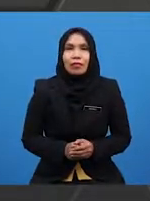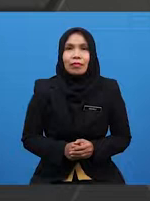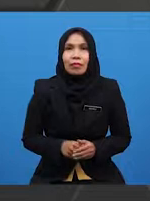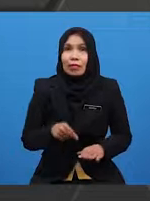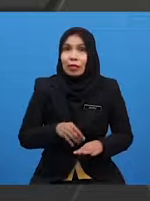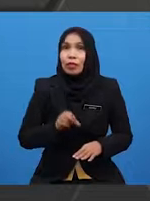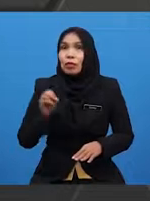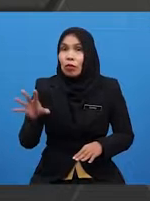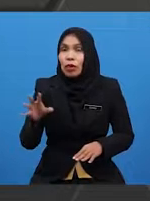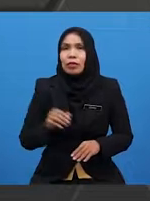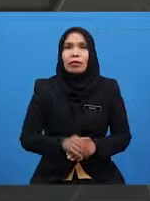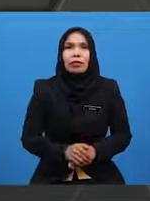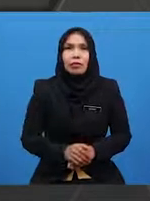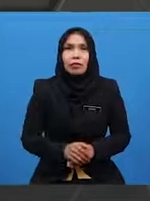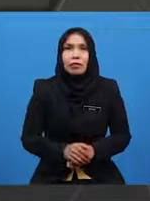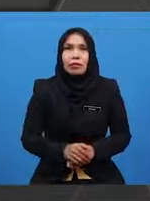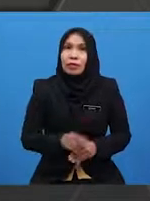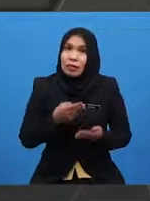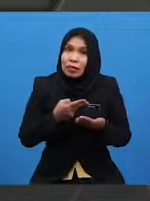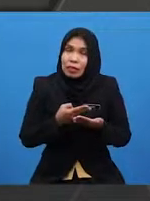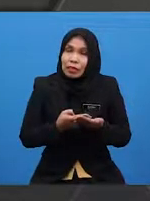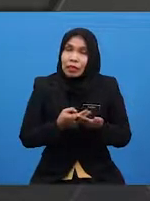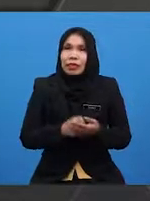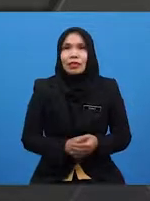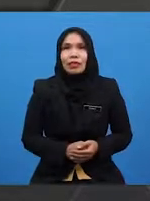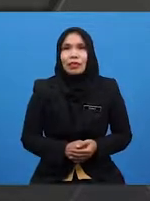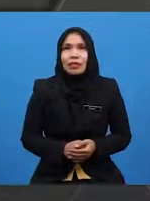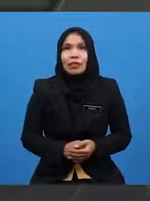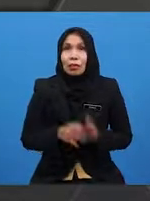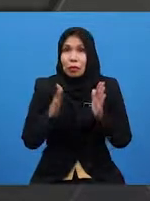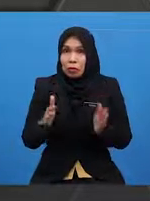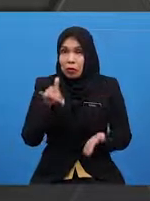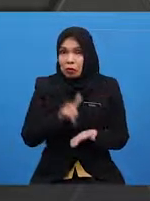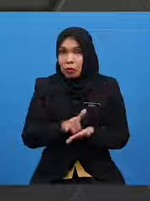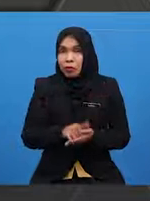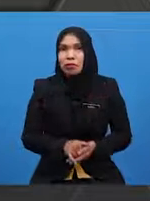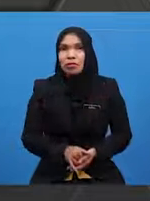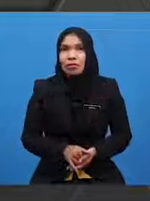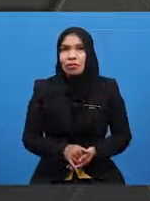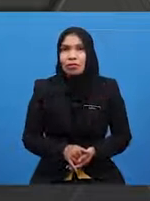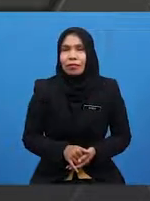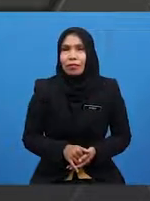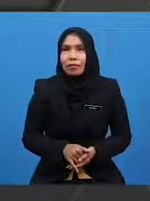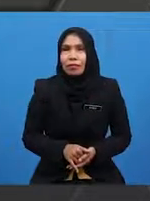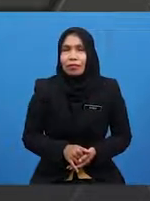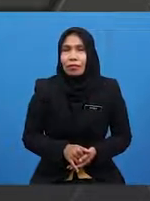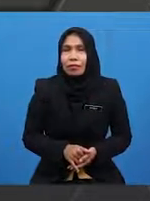dibuangkan sehingga pengarca berpuas hati dengan rupa, ruang,